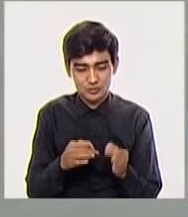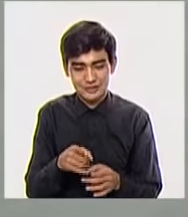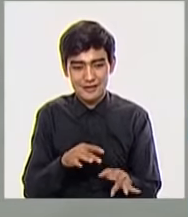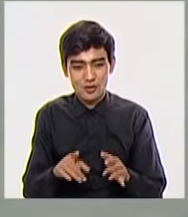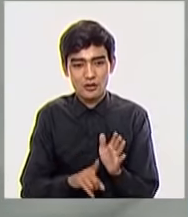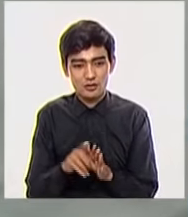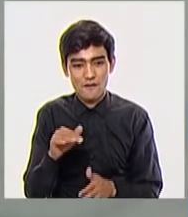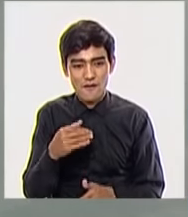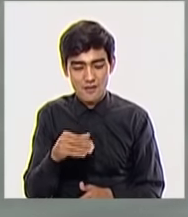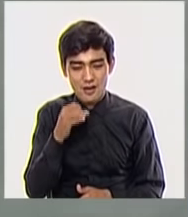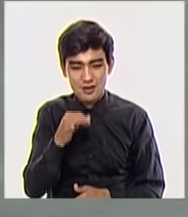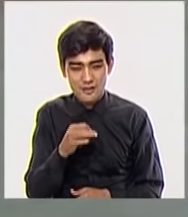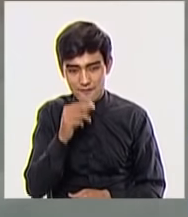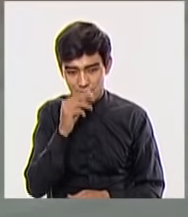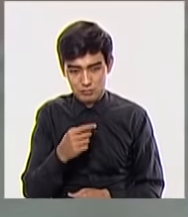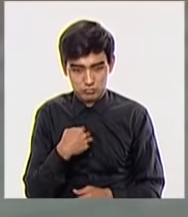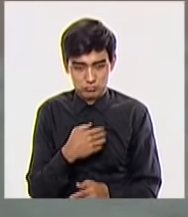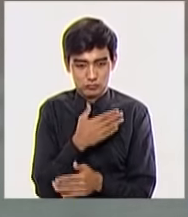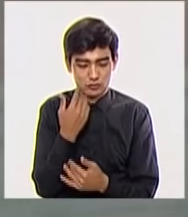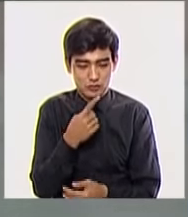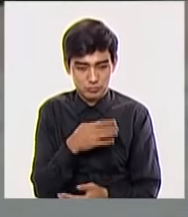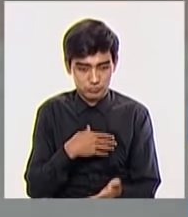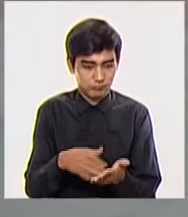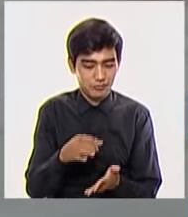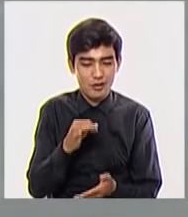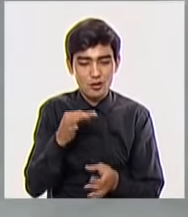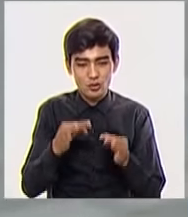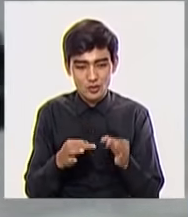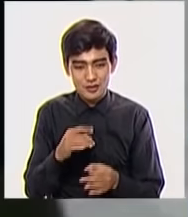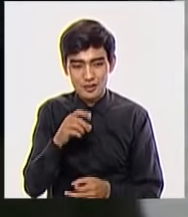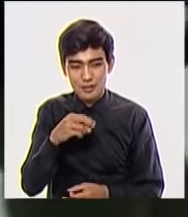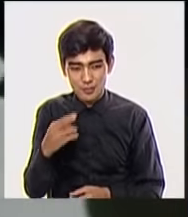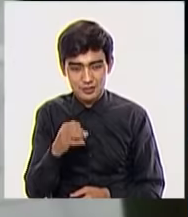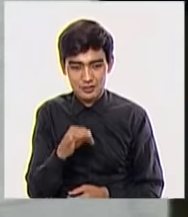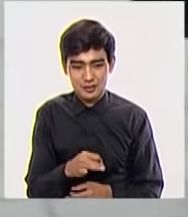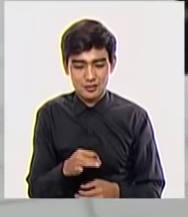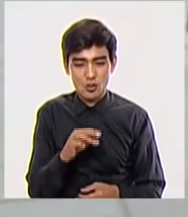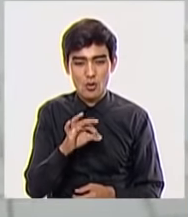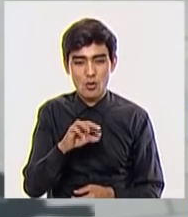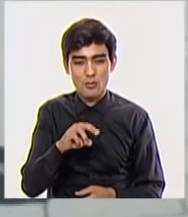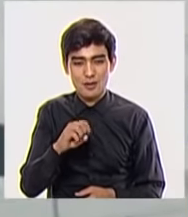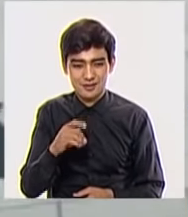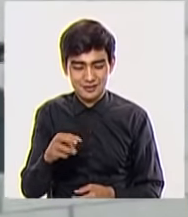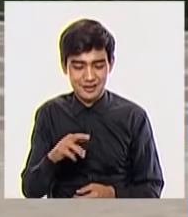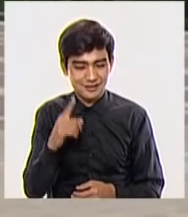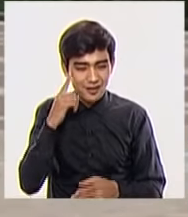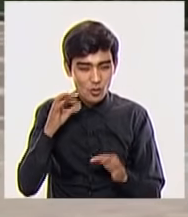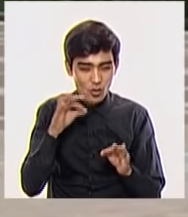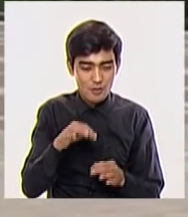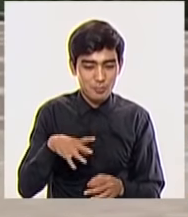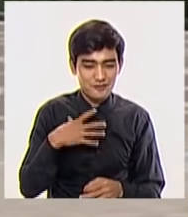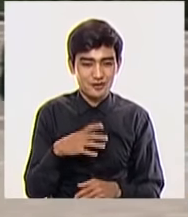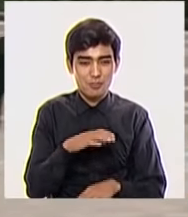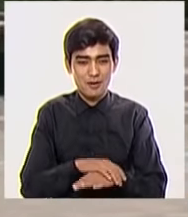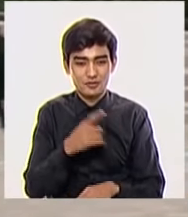в феврале. Бабарико вину не признал. Приговор вызвал осуждение Запада и оппозиции в изгнании. Союзники бывшего банкира